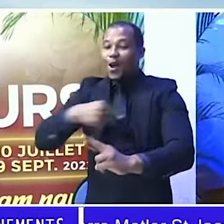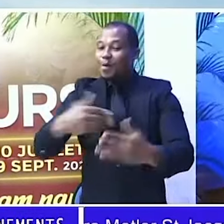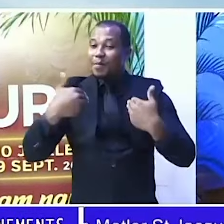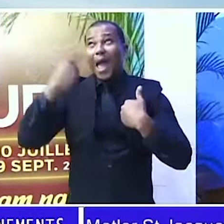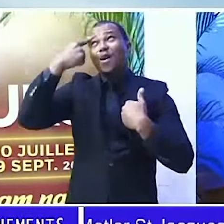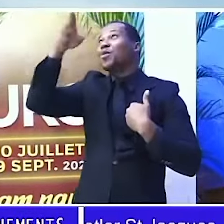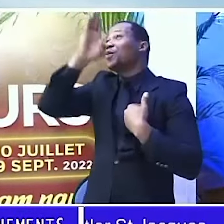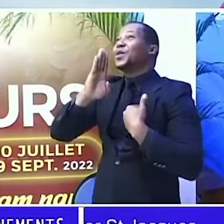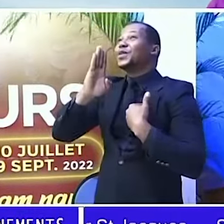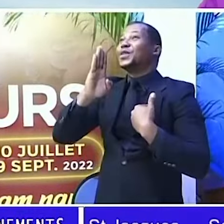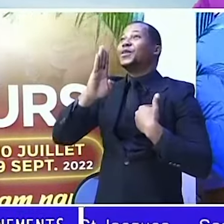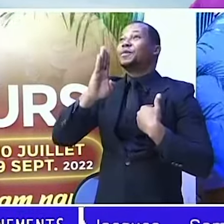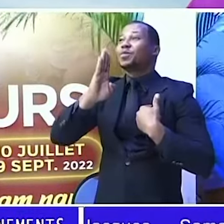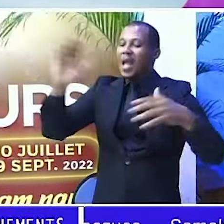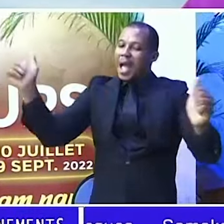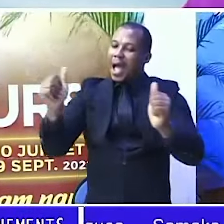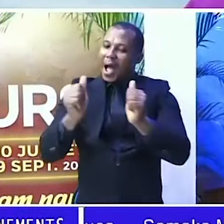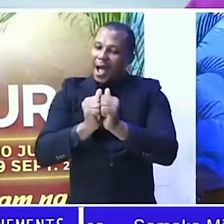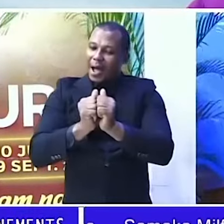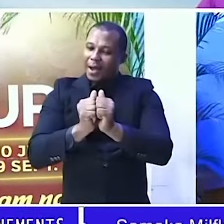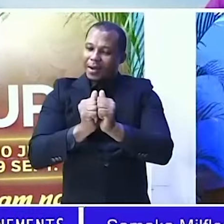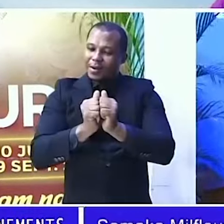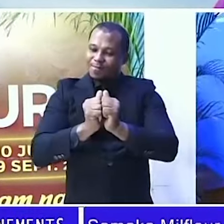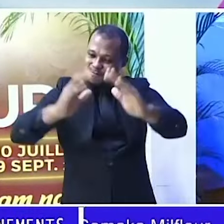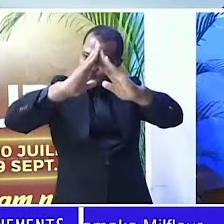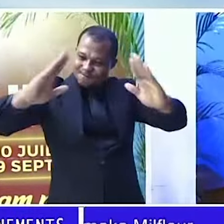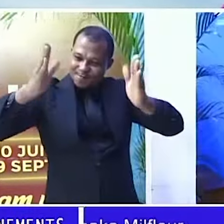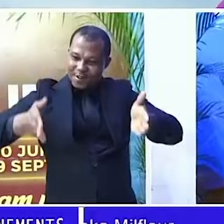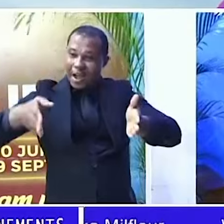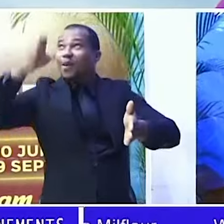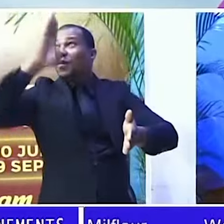Dieu et pour kay bon Dieu.